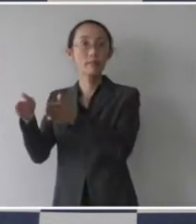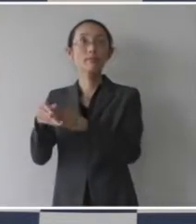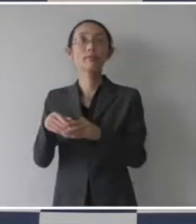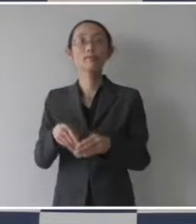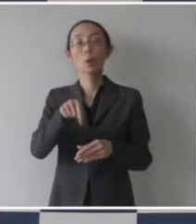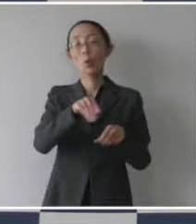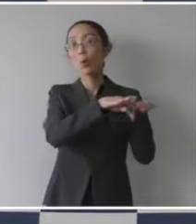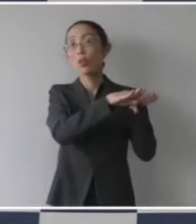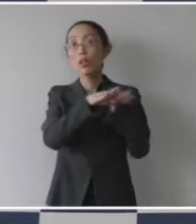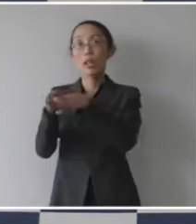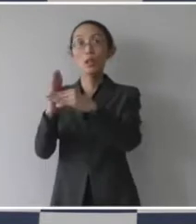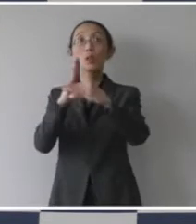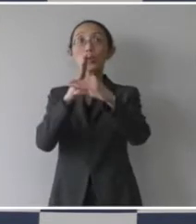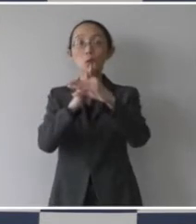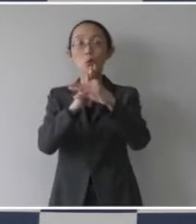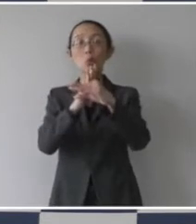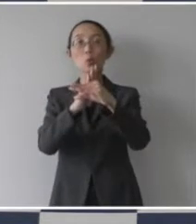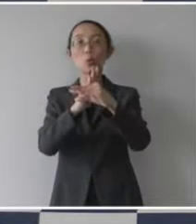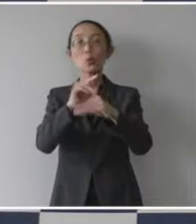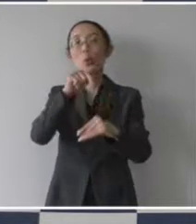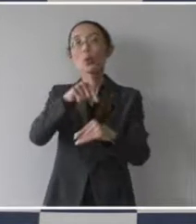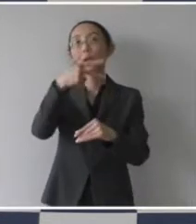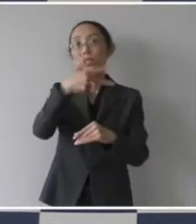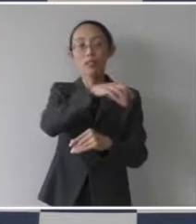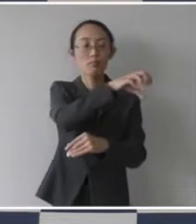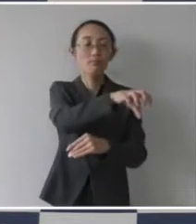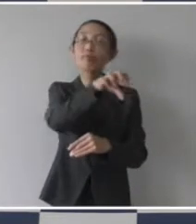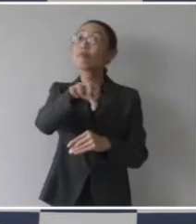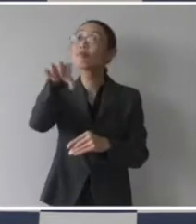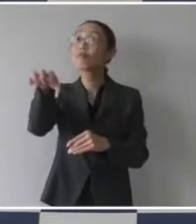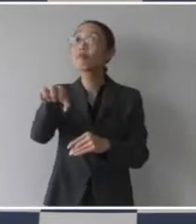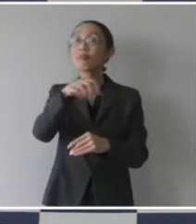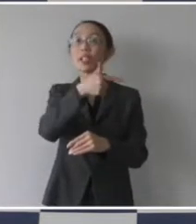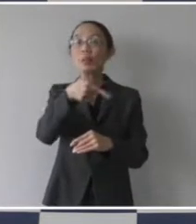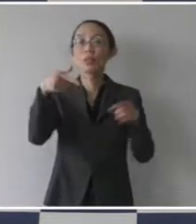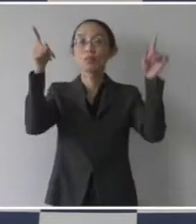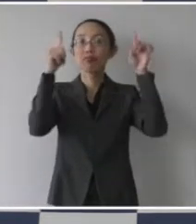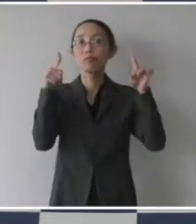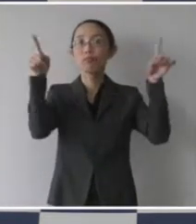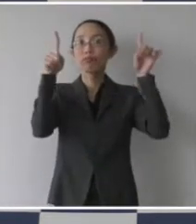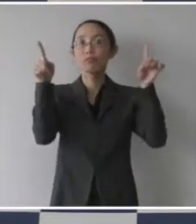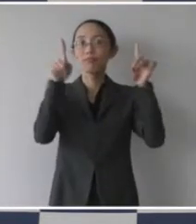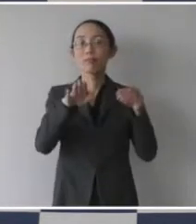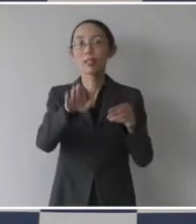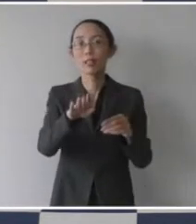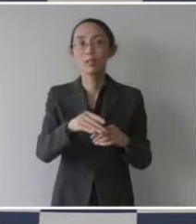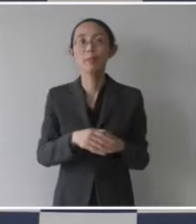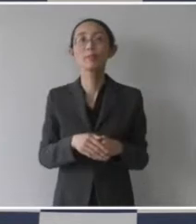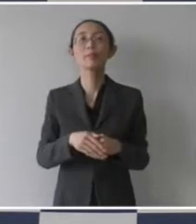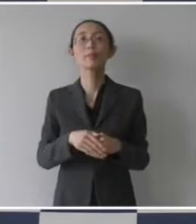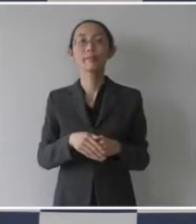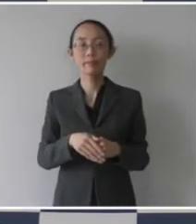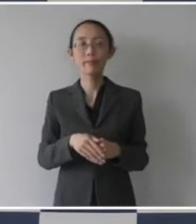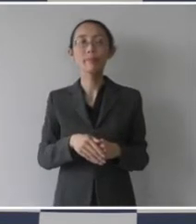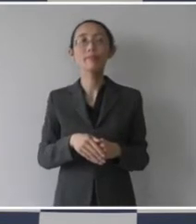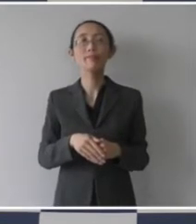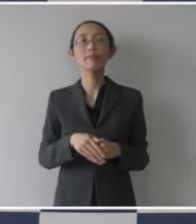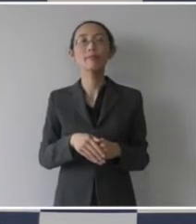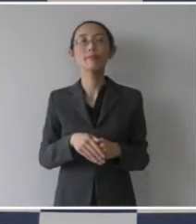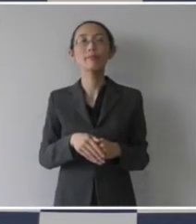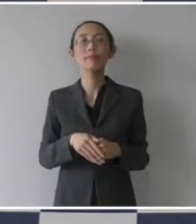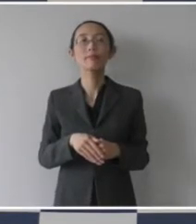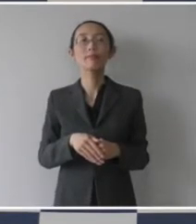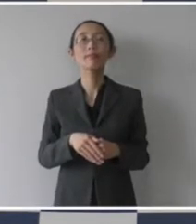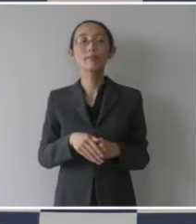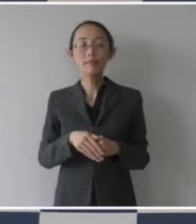中、市内の、各地でさまざまなイベント、催しが開催をされました。